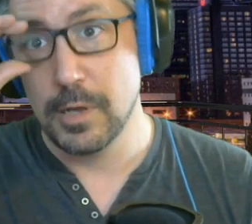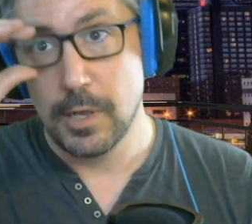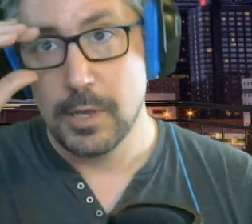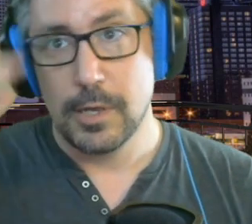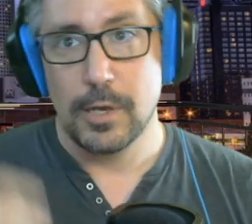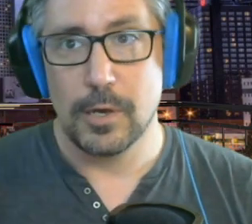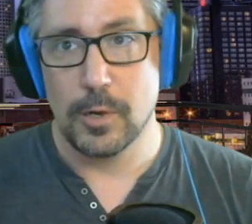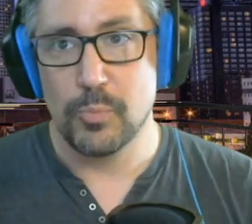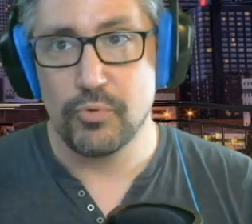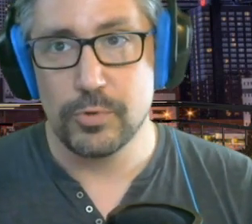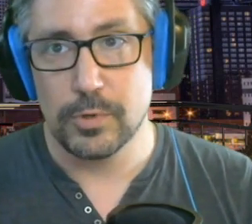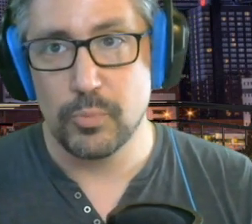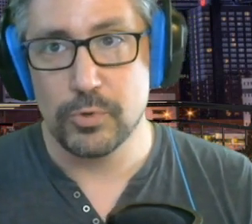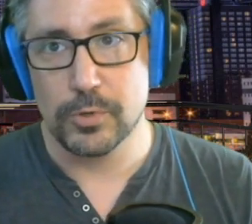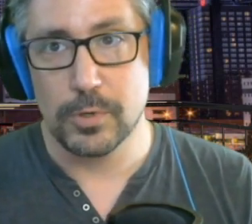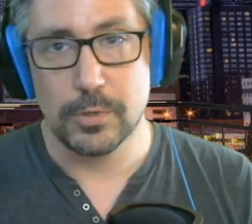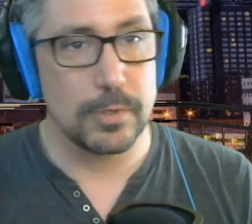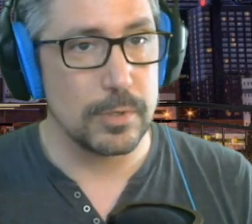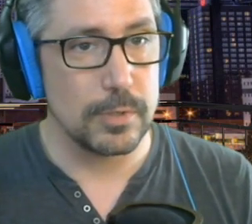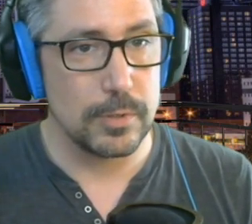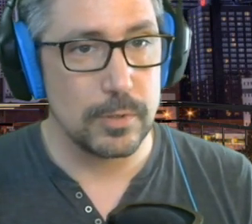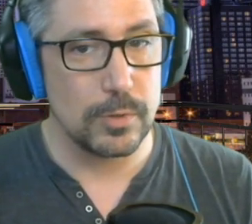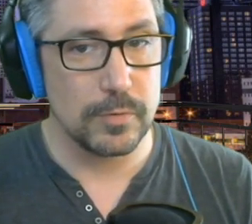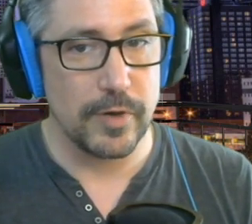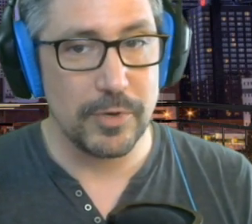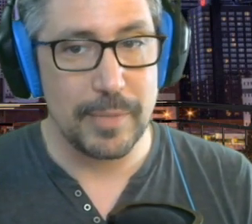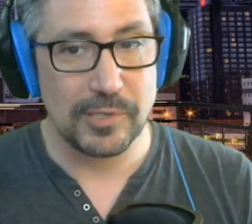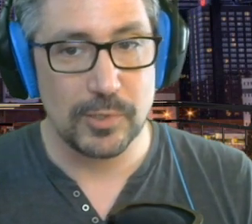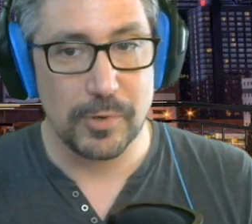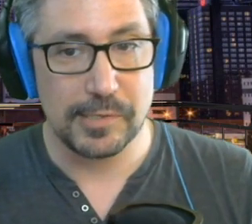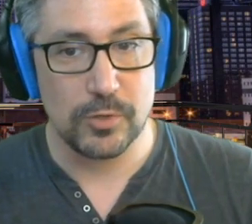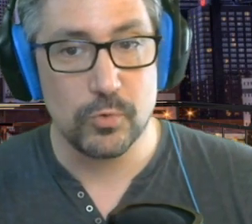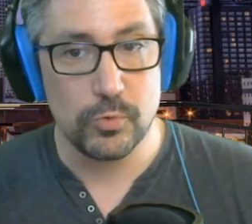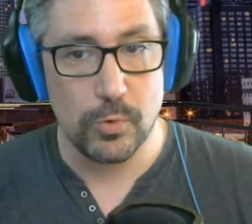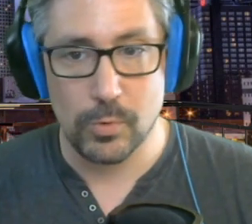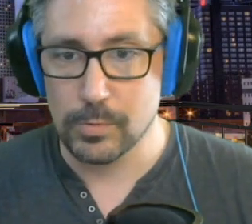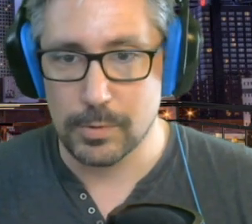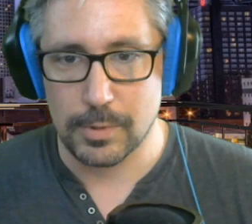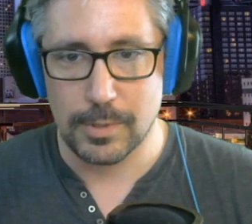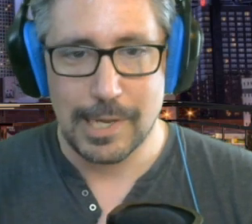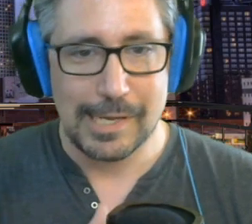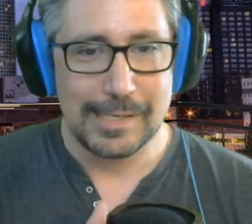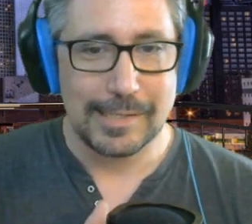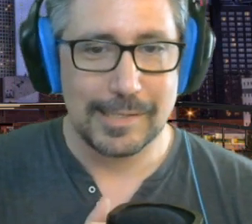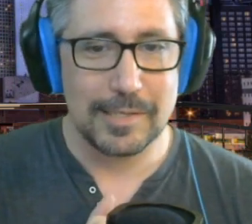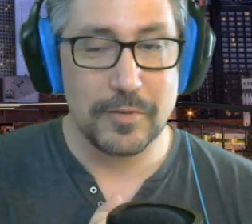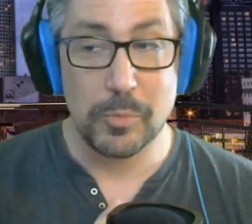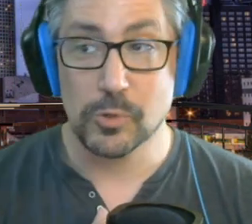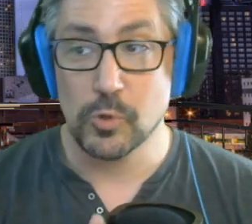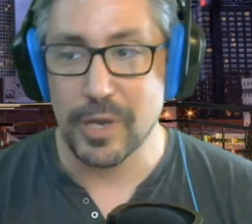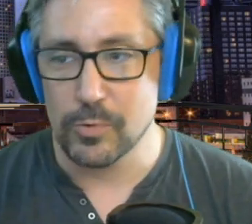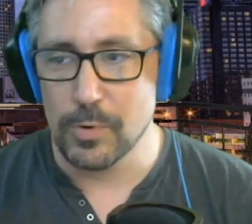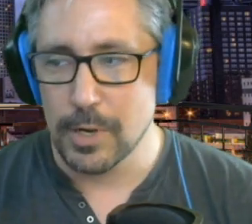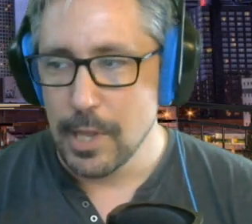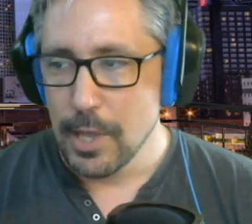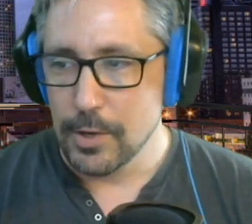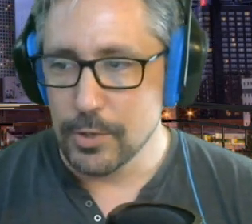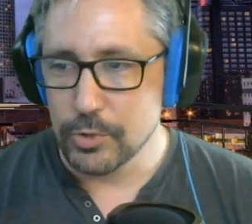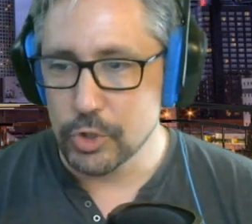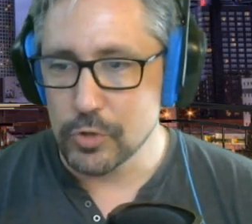été plus de 30. Donc vraiment, il y a des personnes qui sont restées tout du long. C'était vraiment super